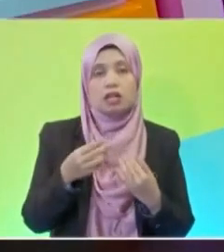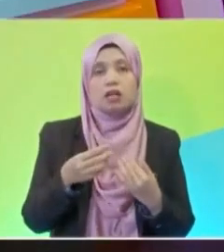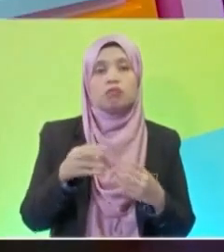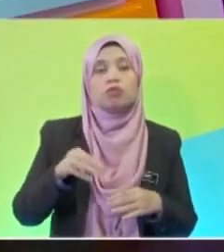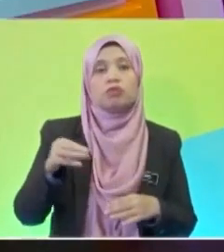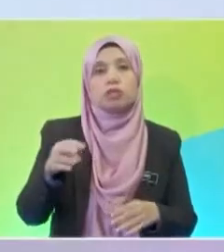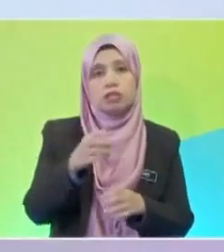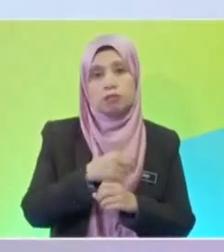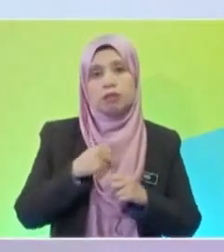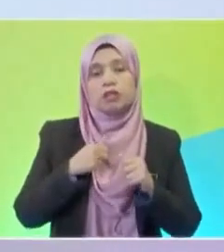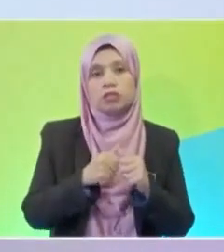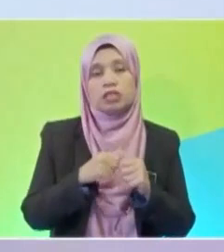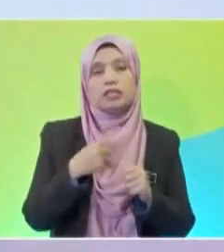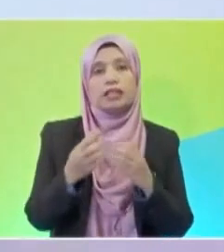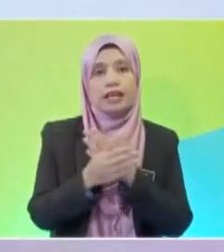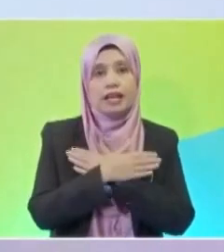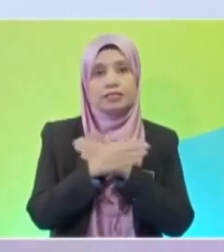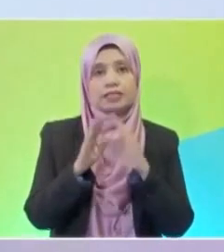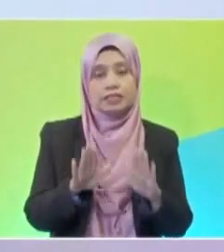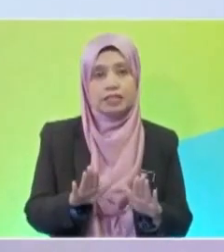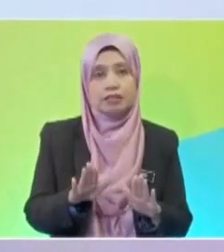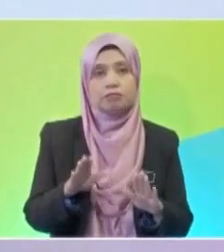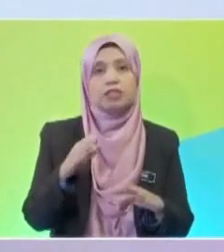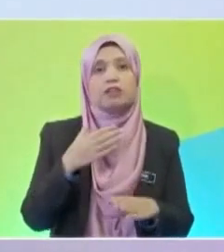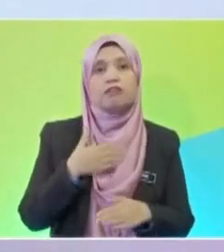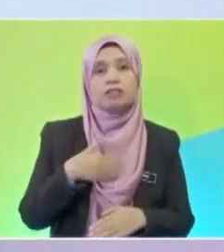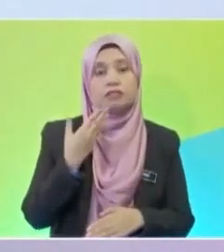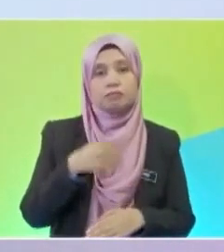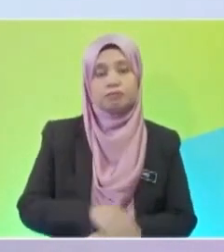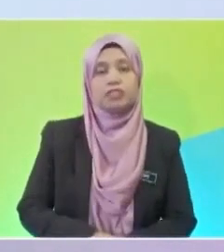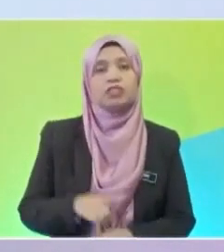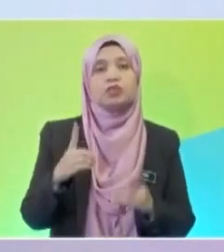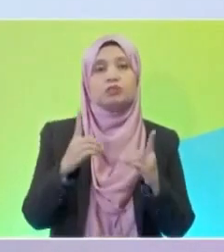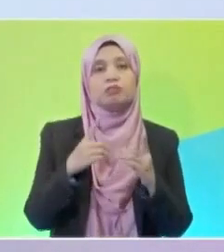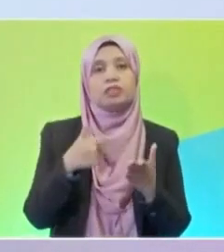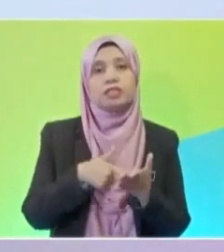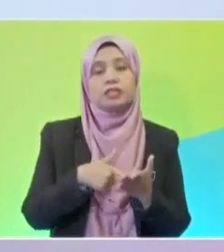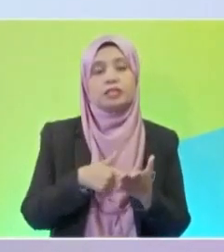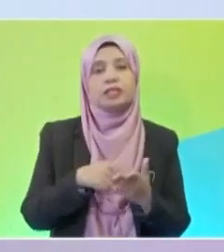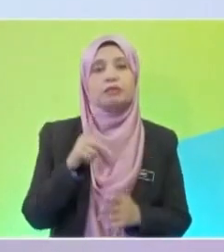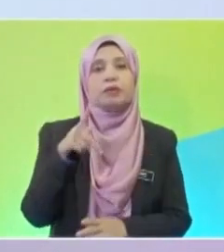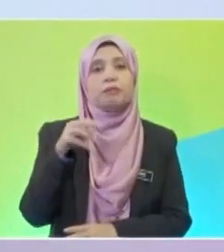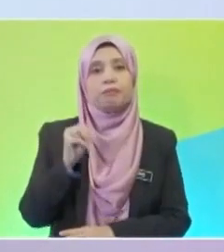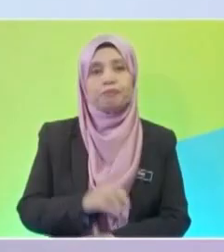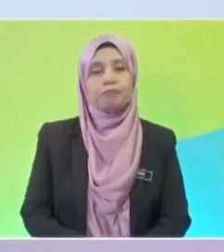setakat ini. Kita beri rehat seketika. Tarik nafas dalam-dalam. Boleh minum air. Kita jumpa selepas ini di Dek TV KPM.